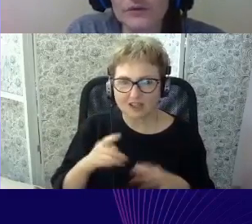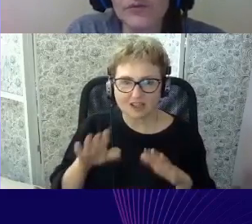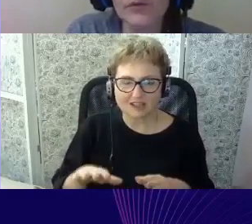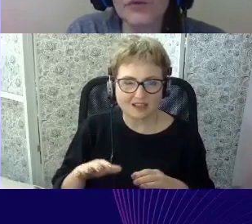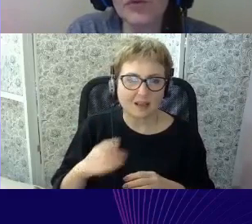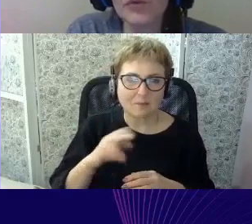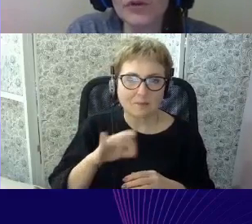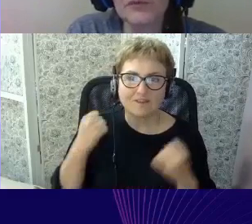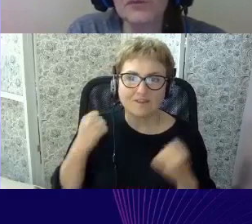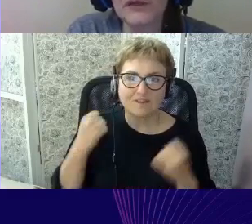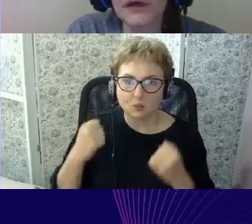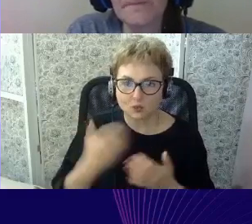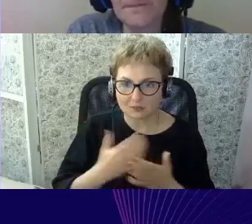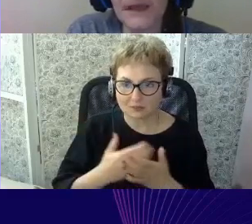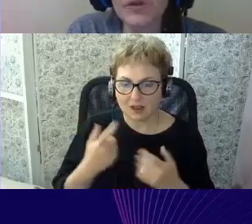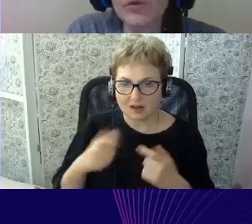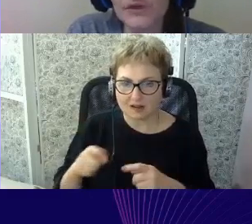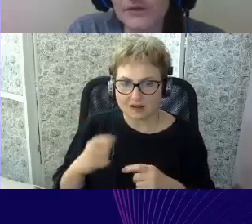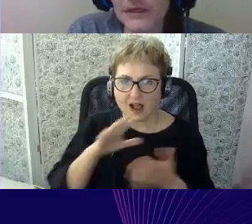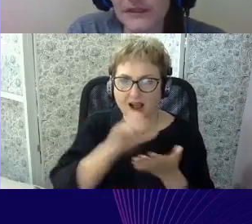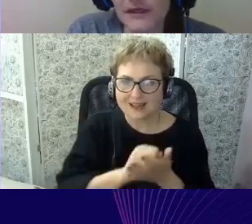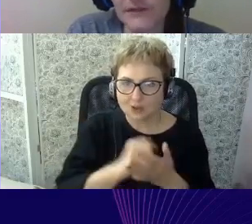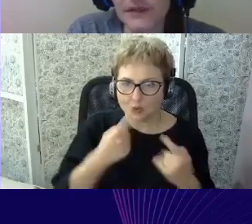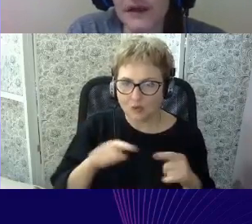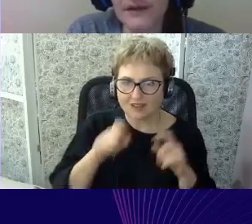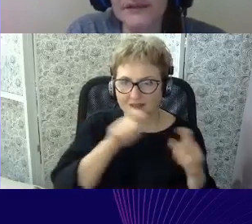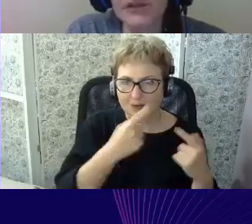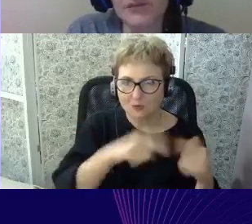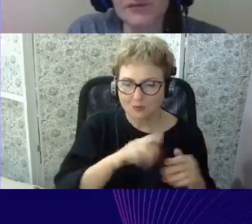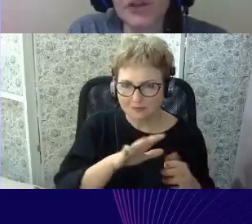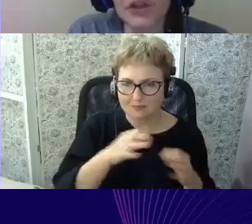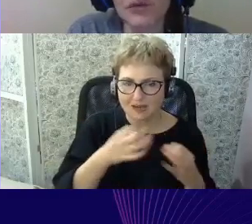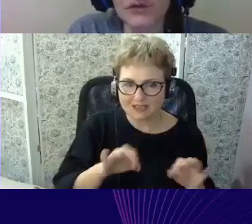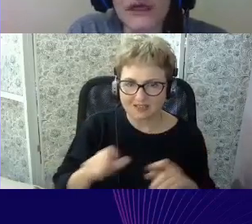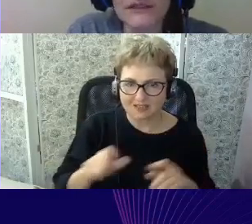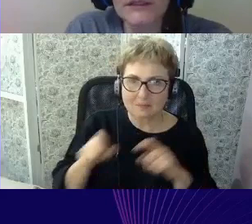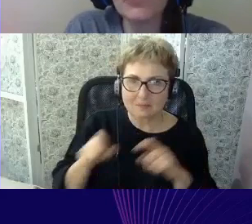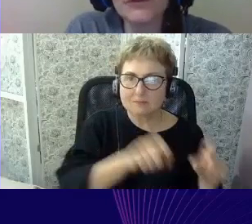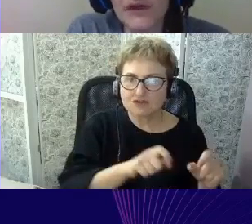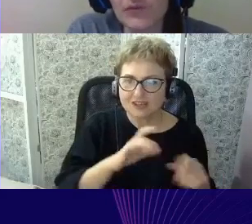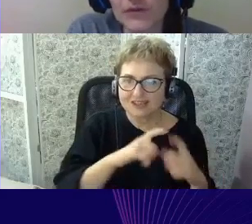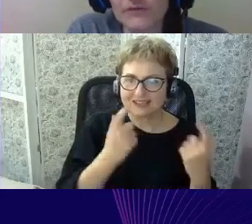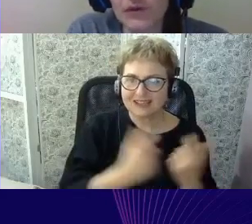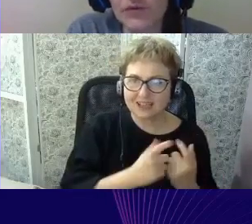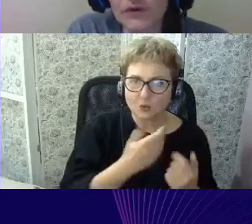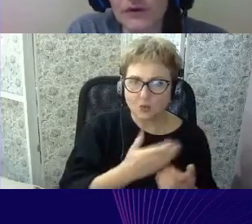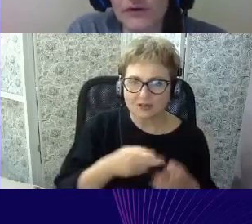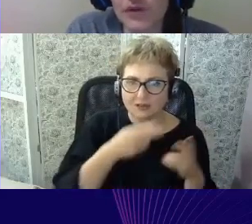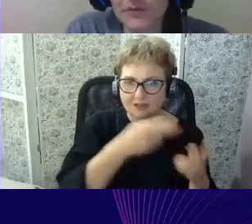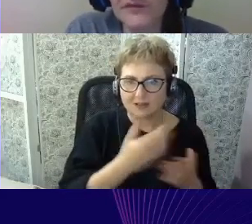работают по физкультуре, например, на арендованных пространствах, да, а это значит перемещение от стадионов, допустим,